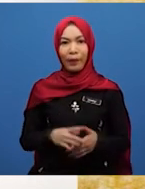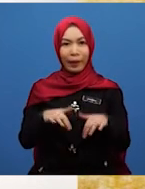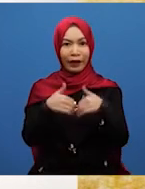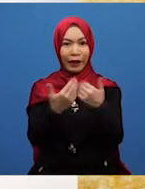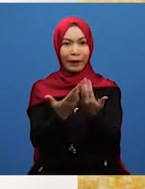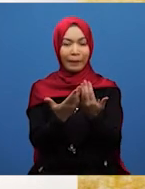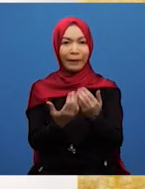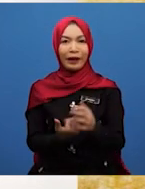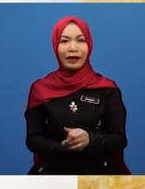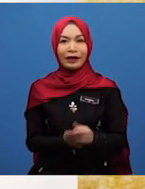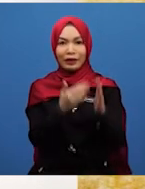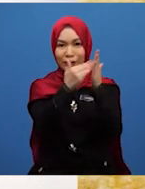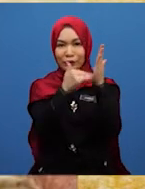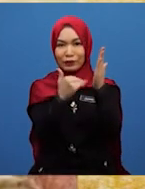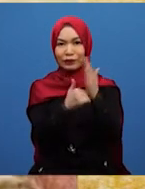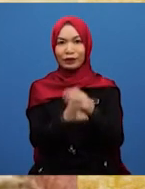sejarah Hari Sarawak.